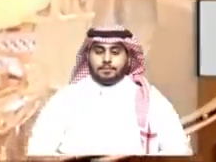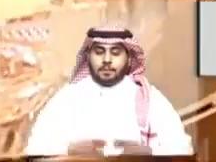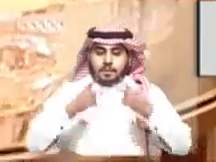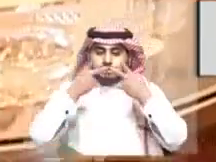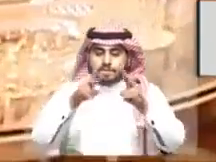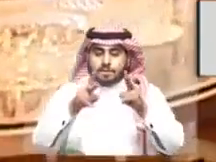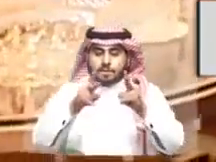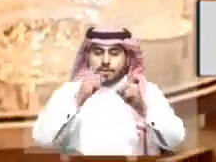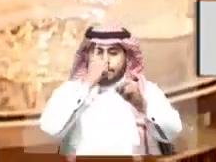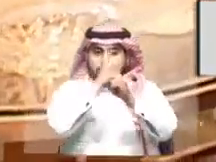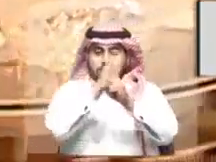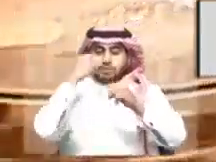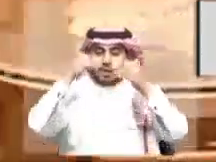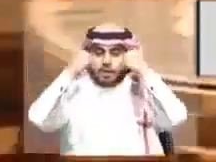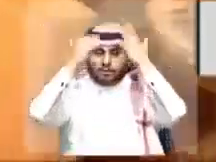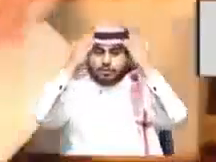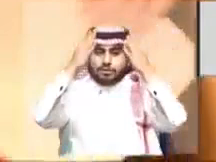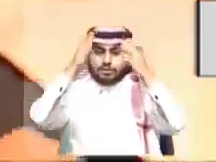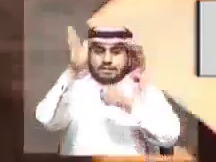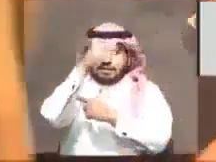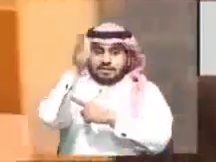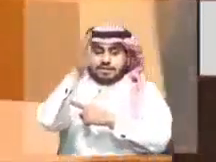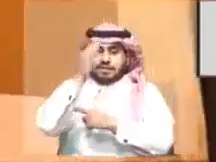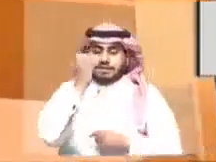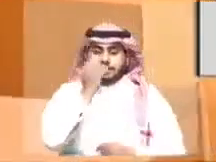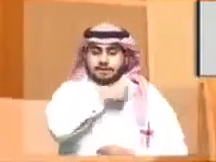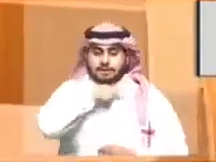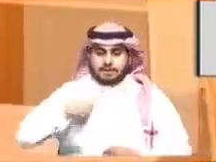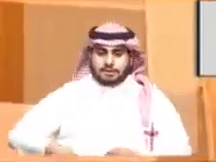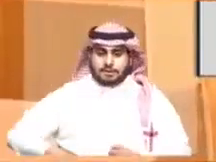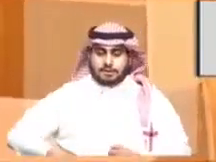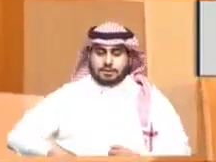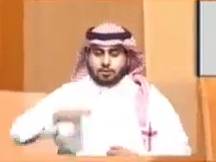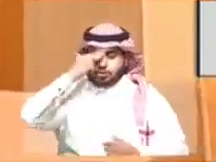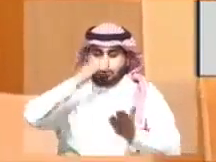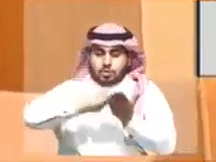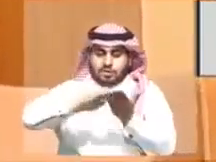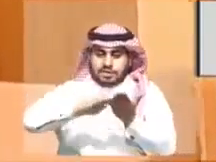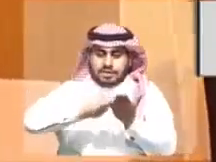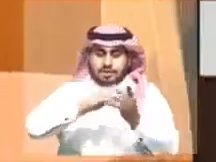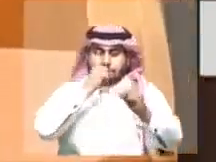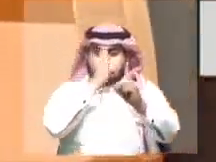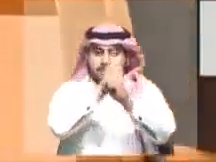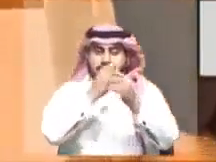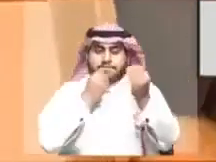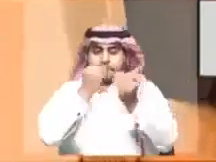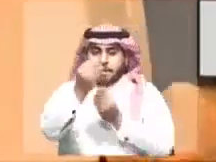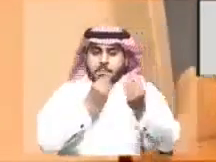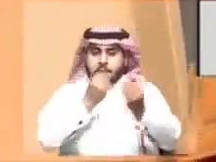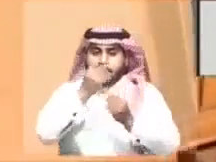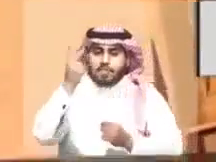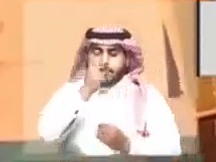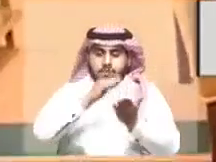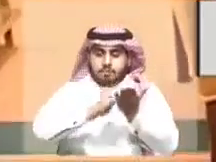كما استقبل الجبير سفير جمهورية الصين الشعبية لدى المملكة لي هواشن، وجرى خلال الاستقبال بحث